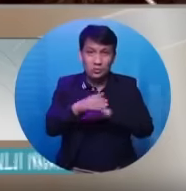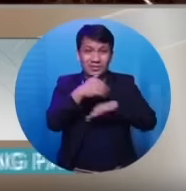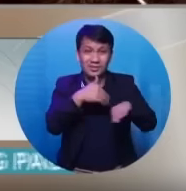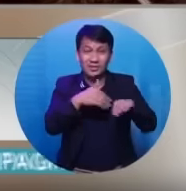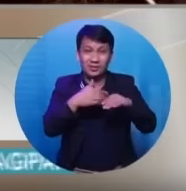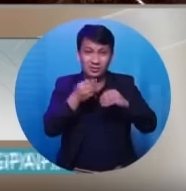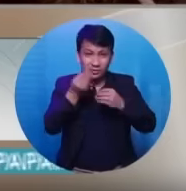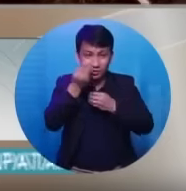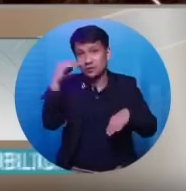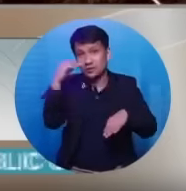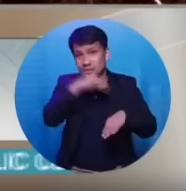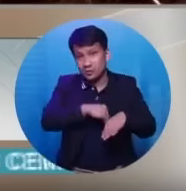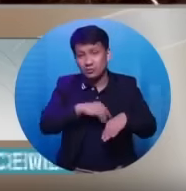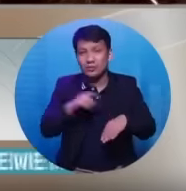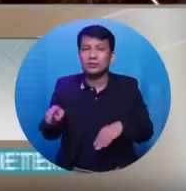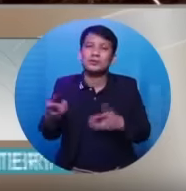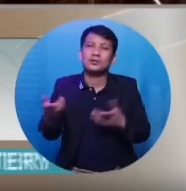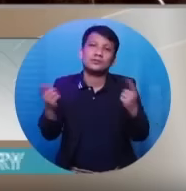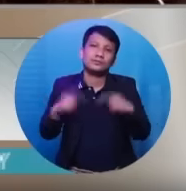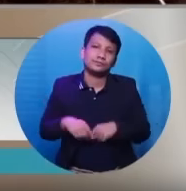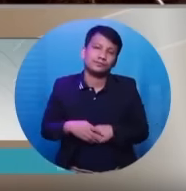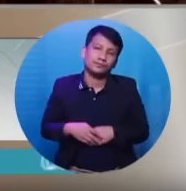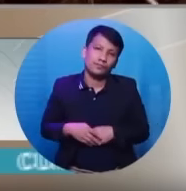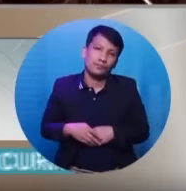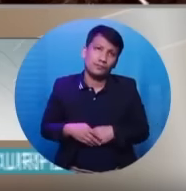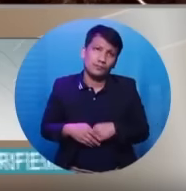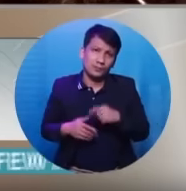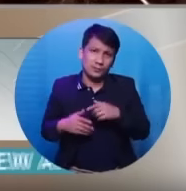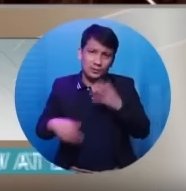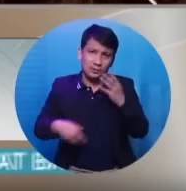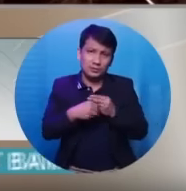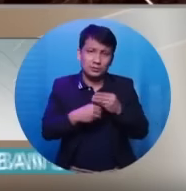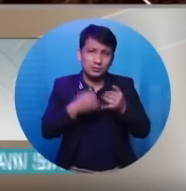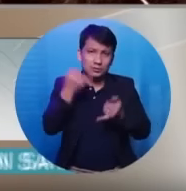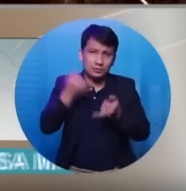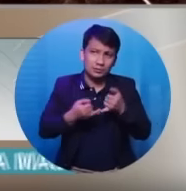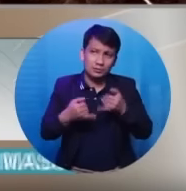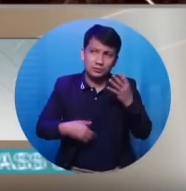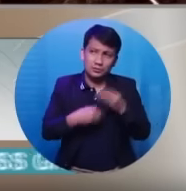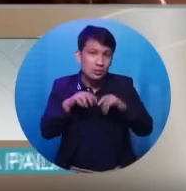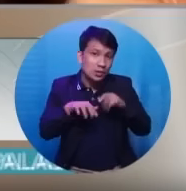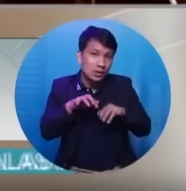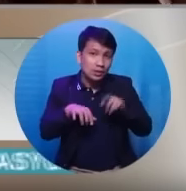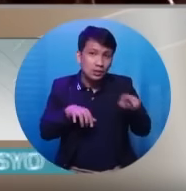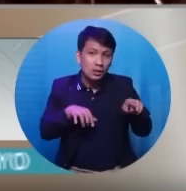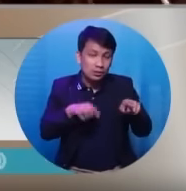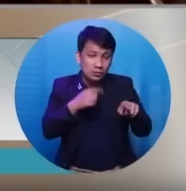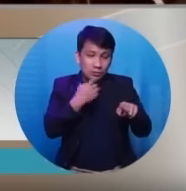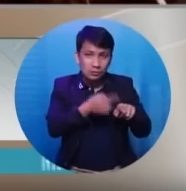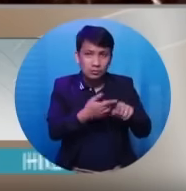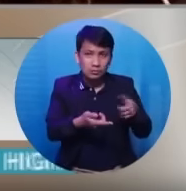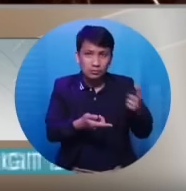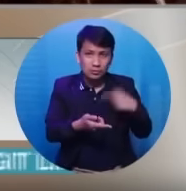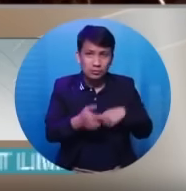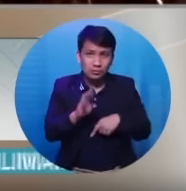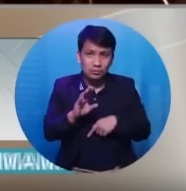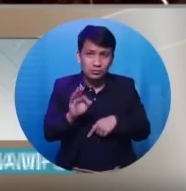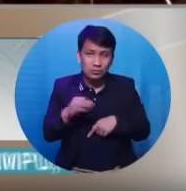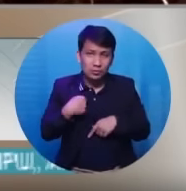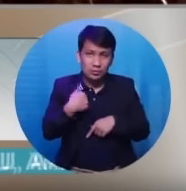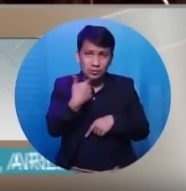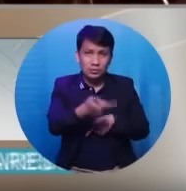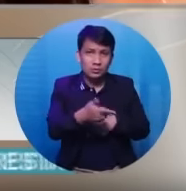sa inyo. Willing po kami. Sir Raffy, may add po ako last na po. Chat po pala yung boyfriend ko pati ako